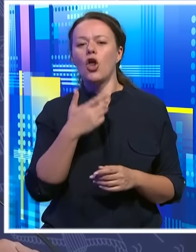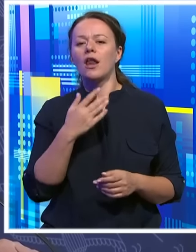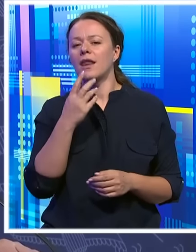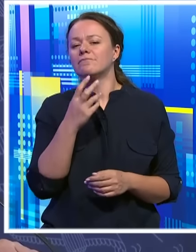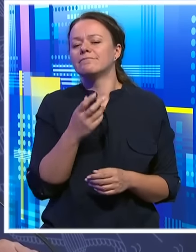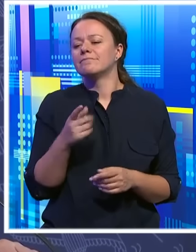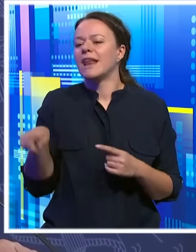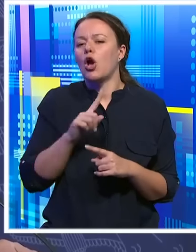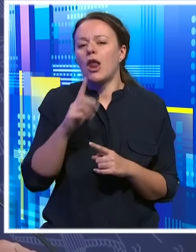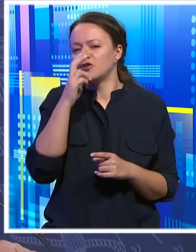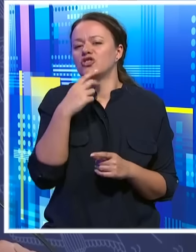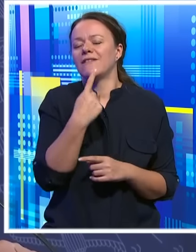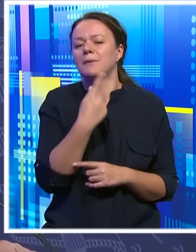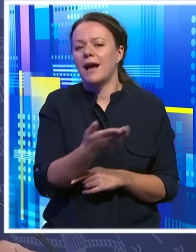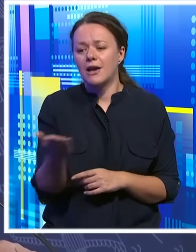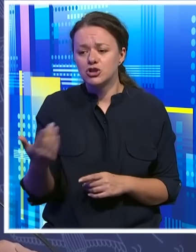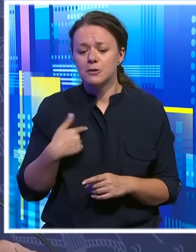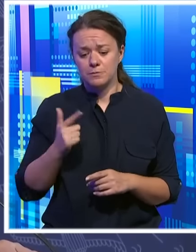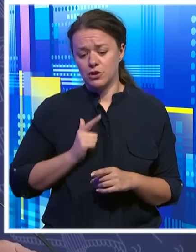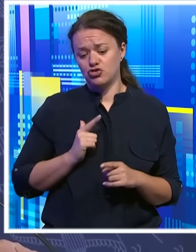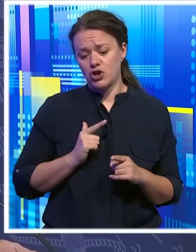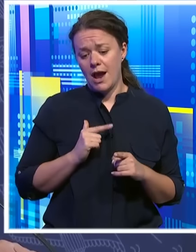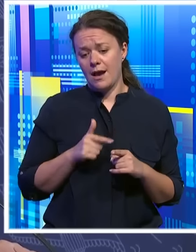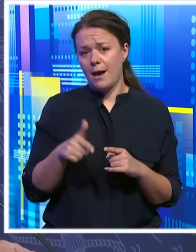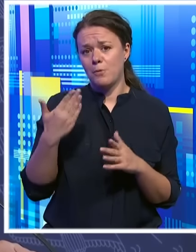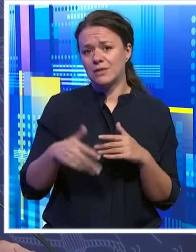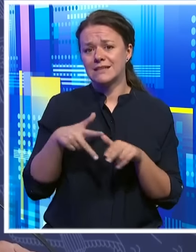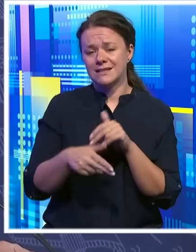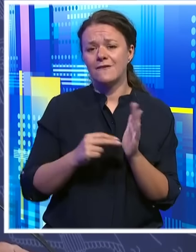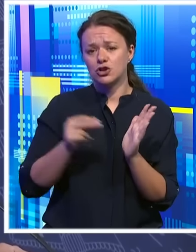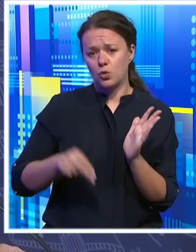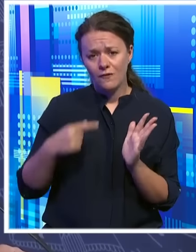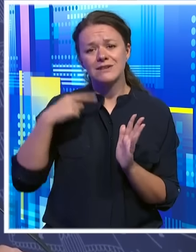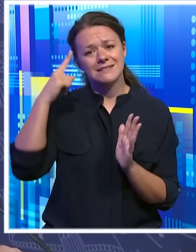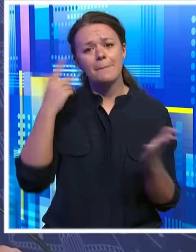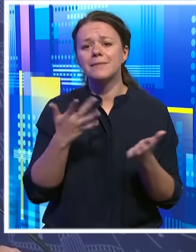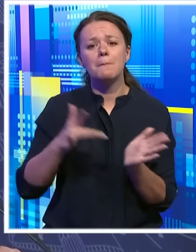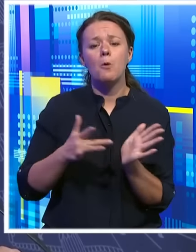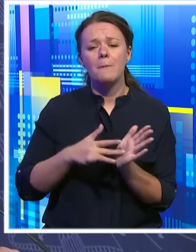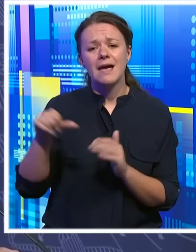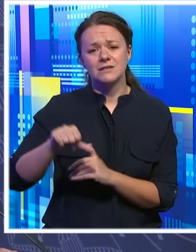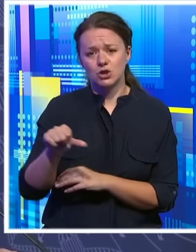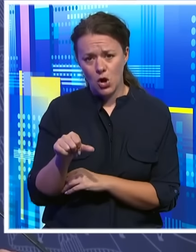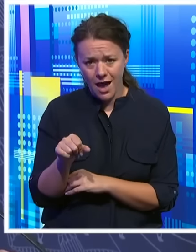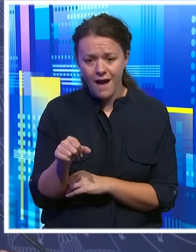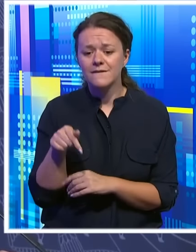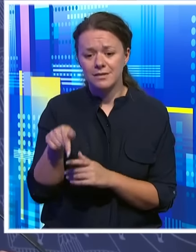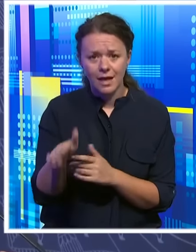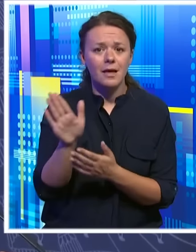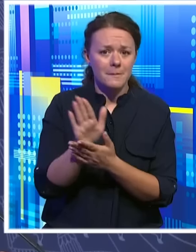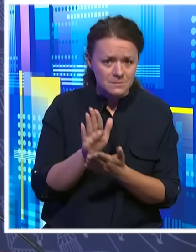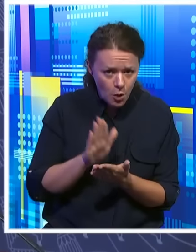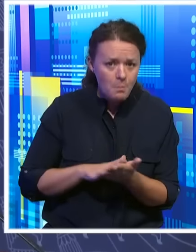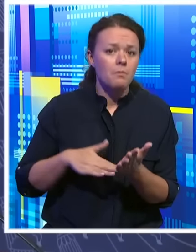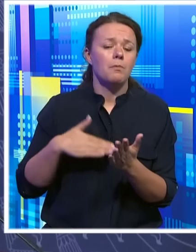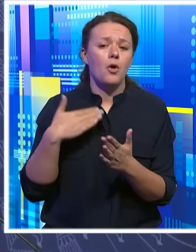Ja neću da vam pričam da mi čekamo i kraj određenih ugovora zato što znamo gde imamo još nafte, da bismo mogli da krenemo ne